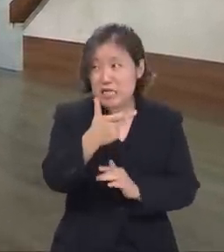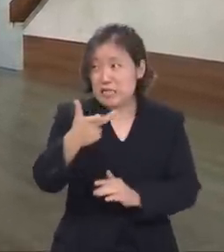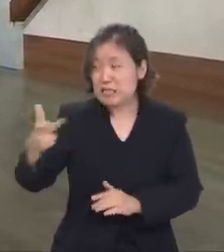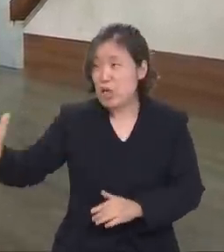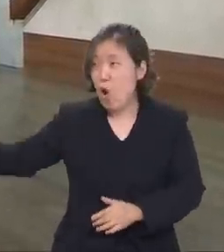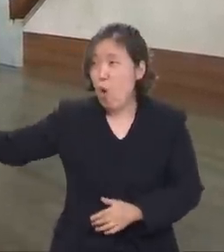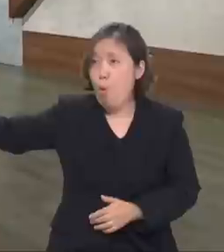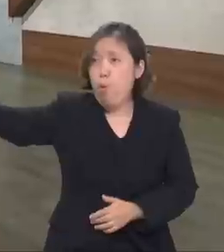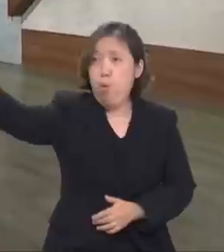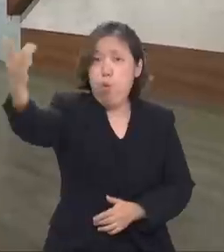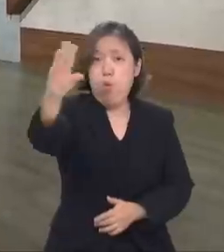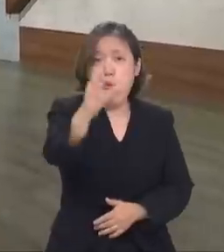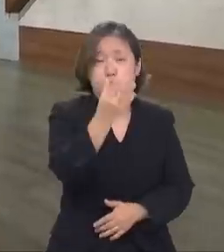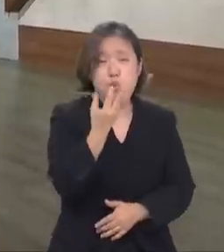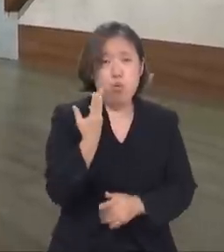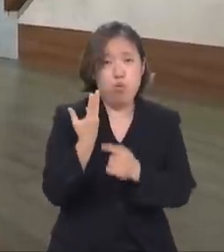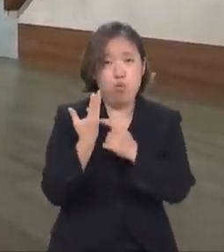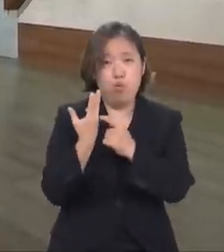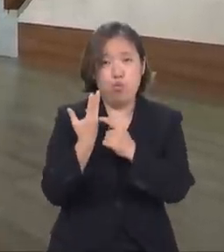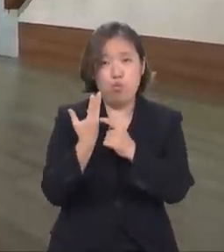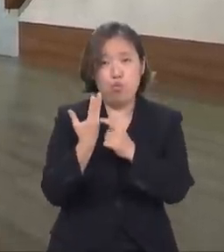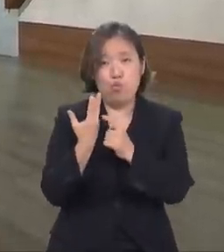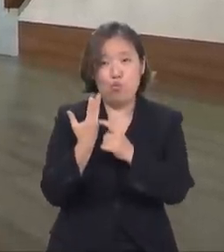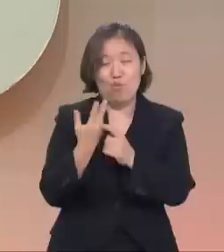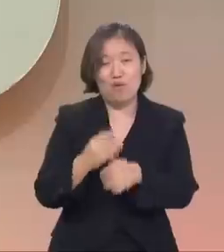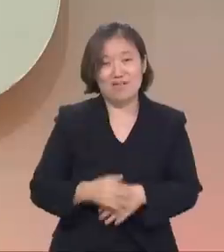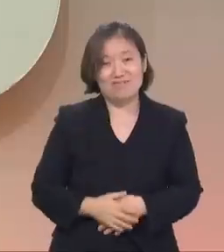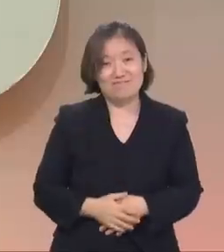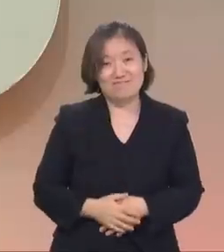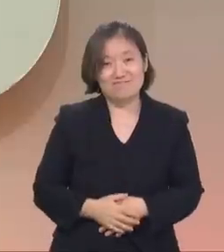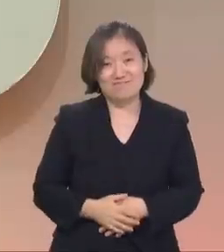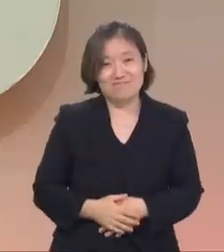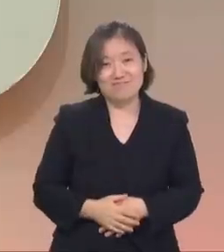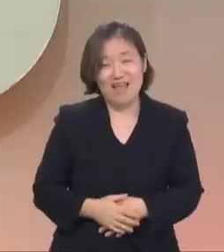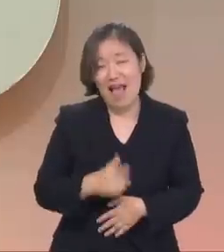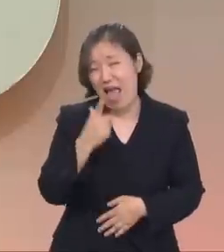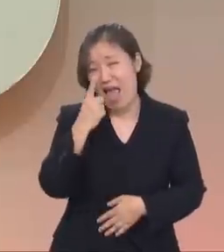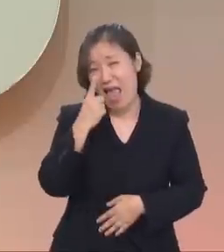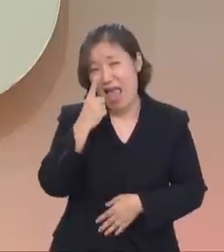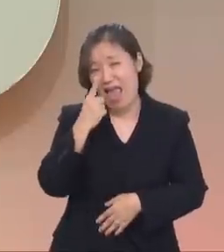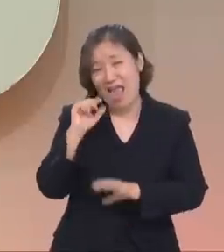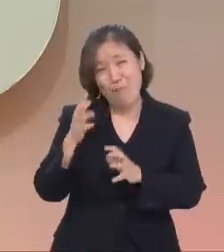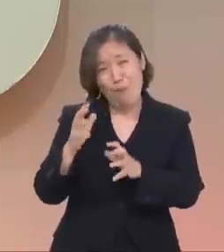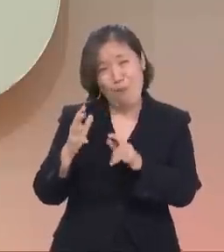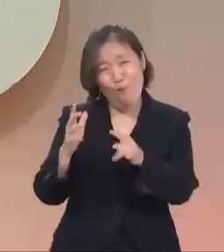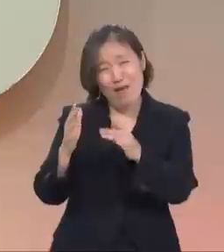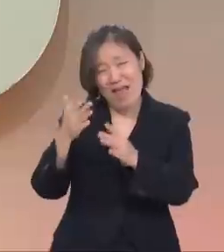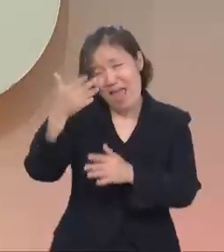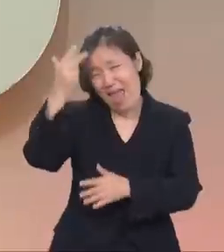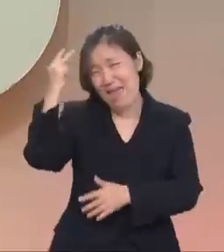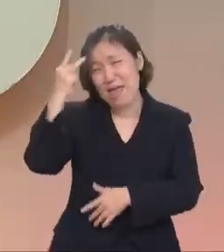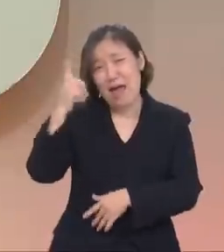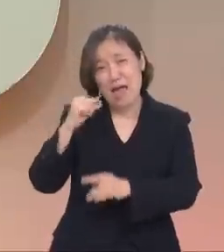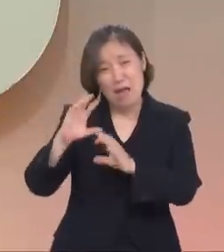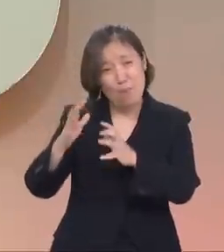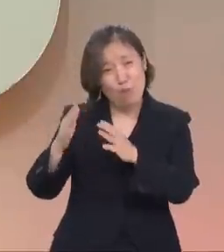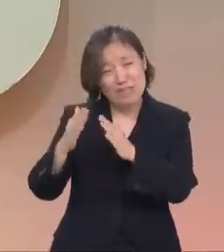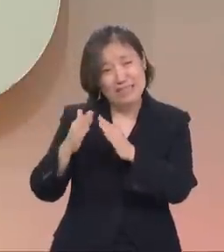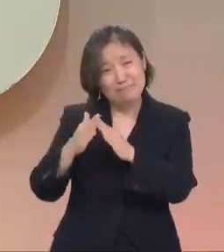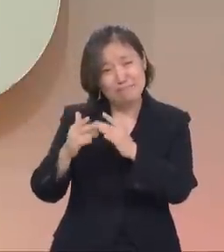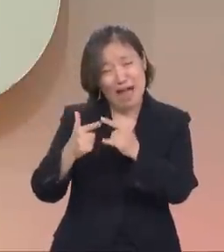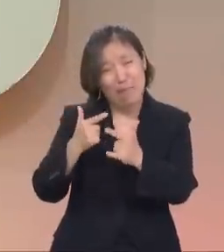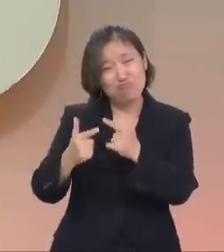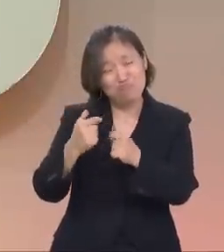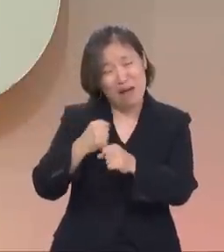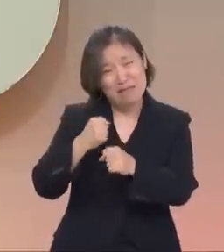큰 회오룻바람이 확 불면서 옛날 일본의 집들이 막 나무 집들 목조로 만든 그 나무집들이